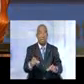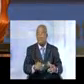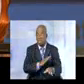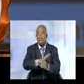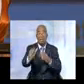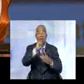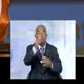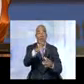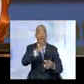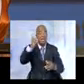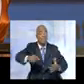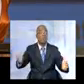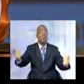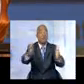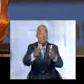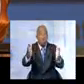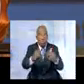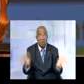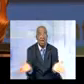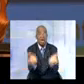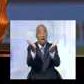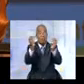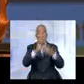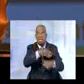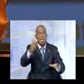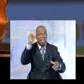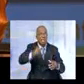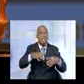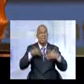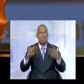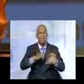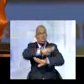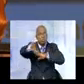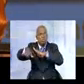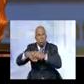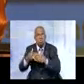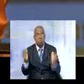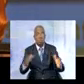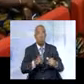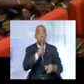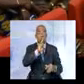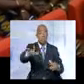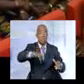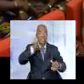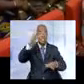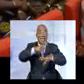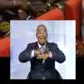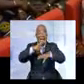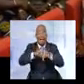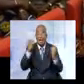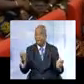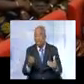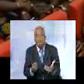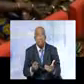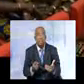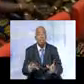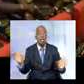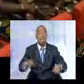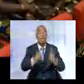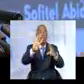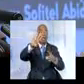nous faut une mobilisation internationale. Il nous faut une législation internationale. Durant 4 jours, les femmes